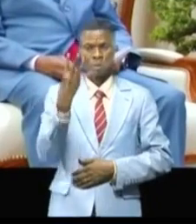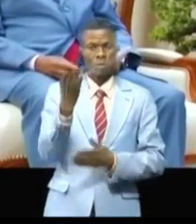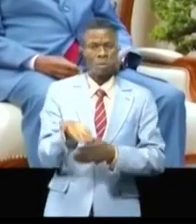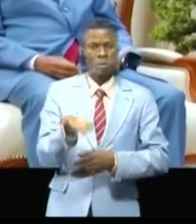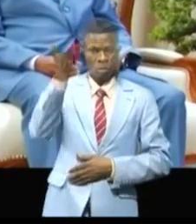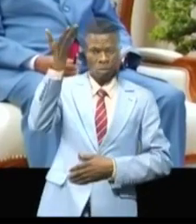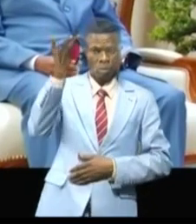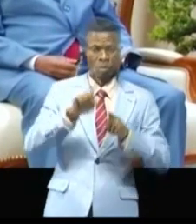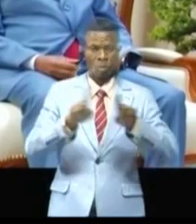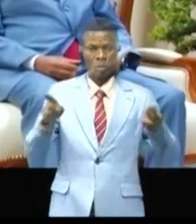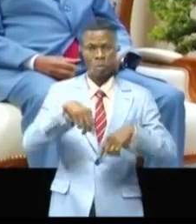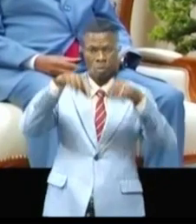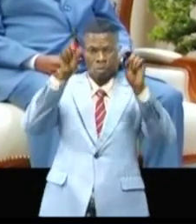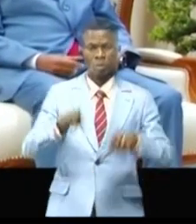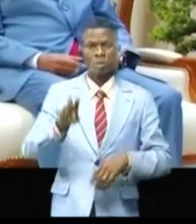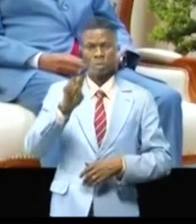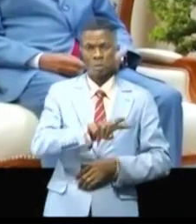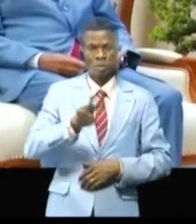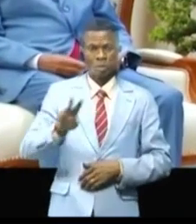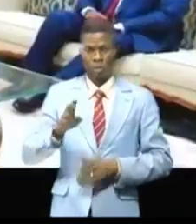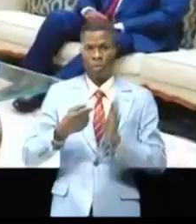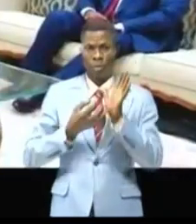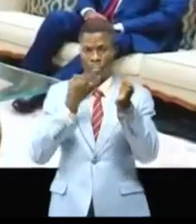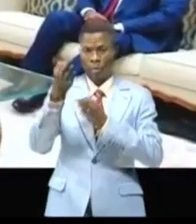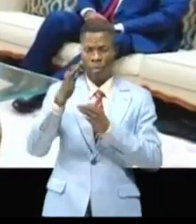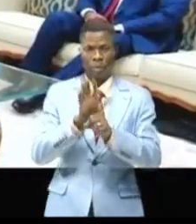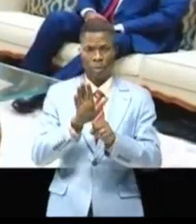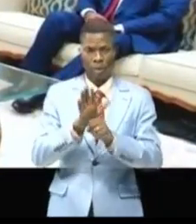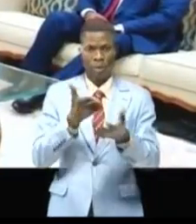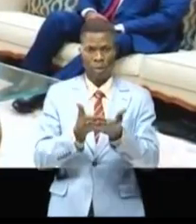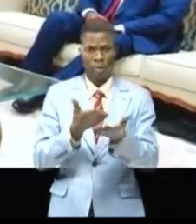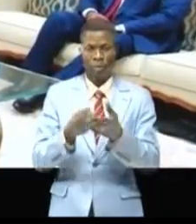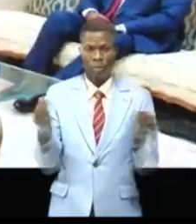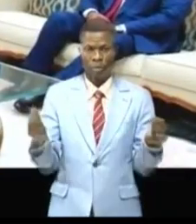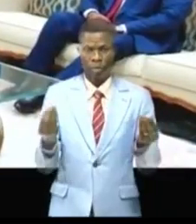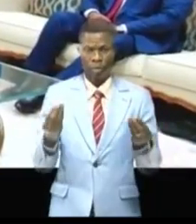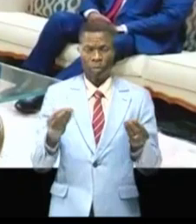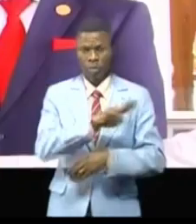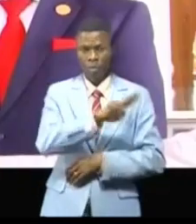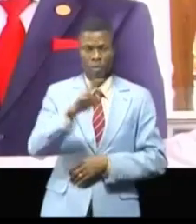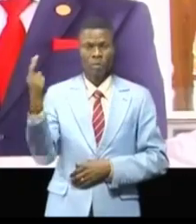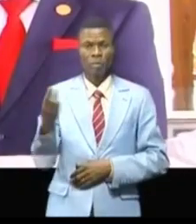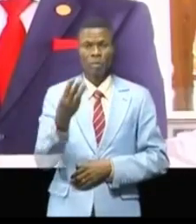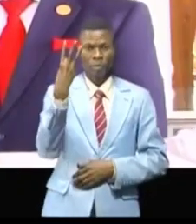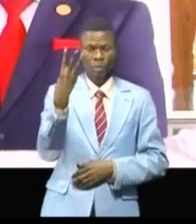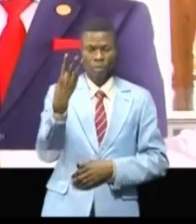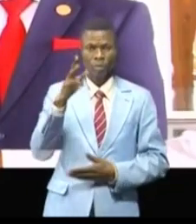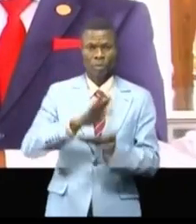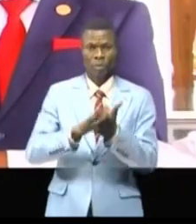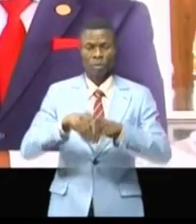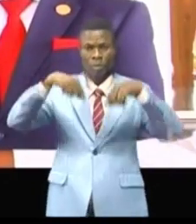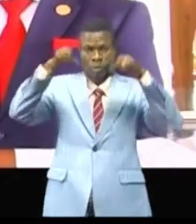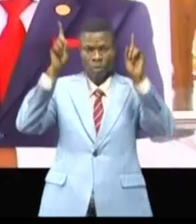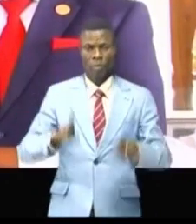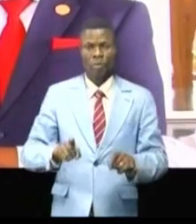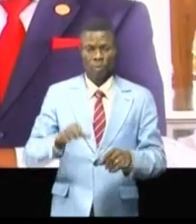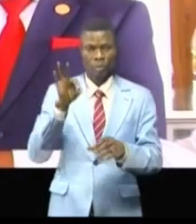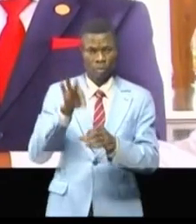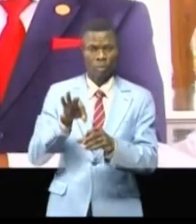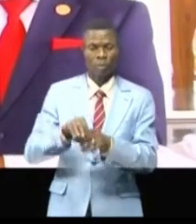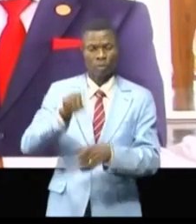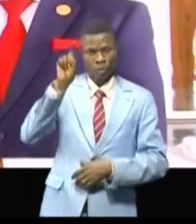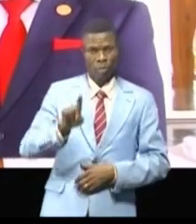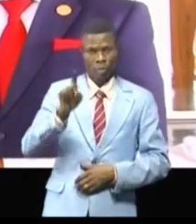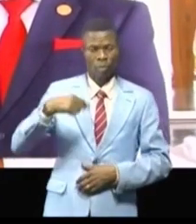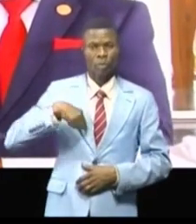à l'année 2022, s'explique en grande partie par le fait que 2023 sera une année électorale.